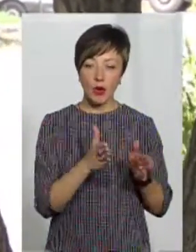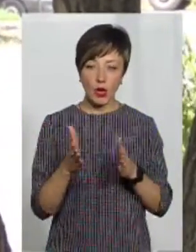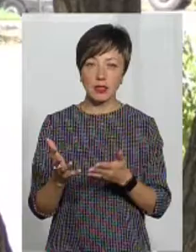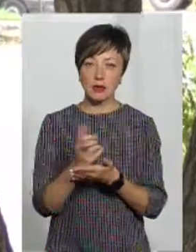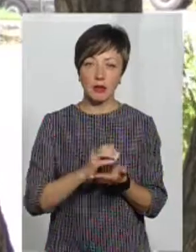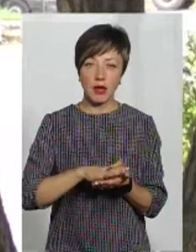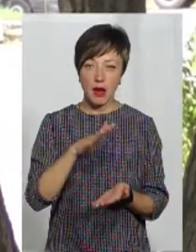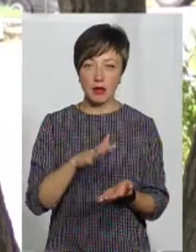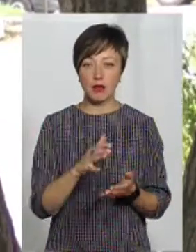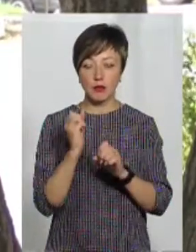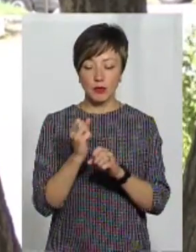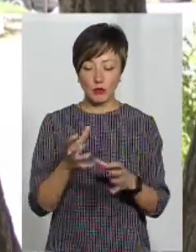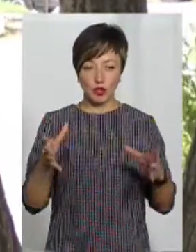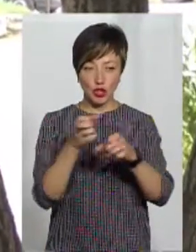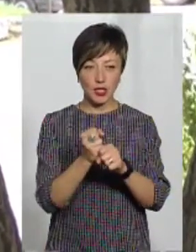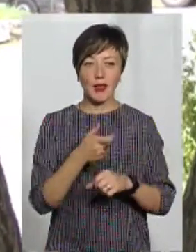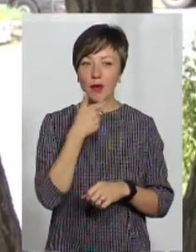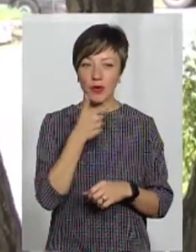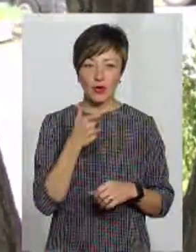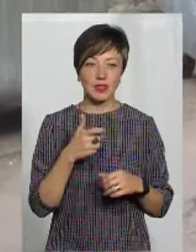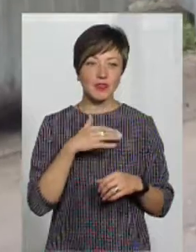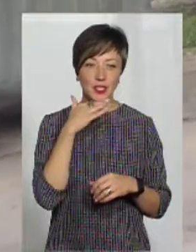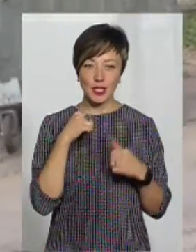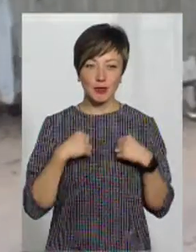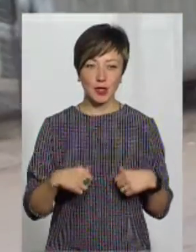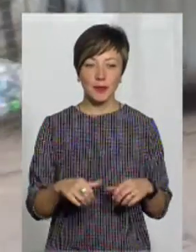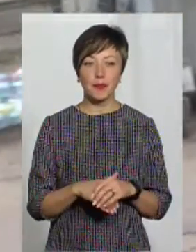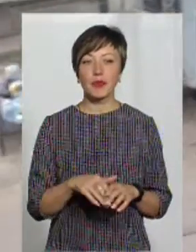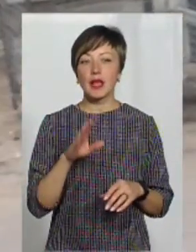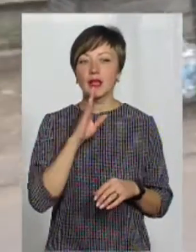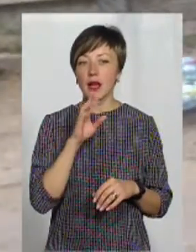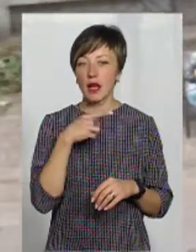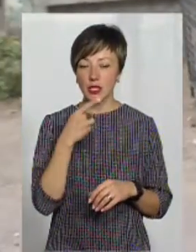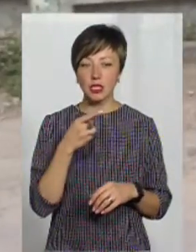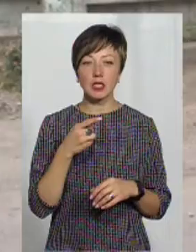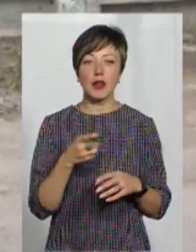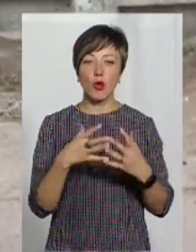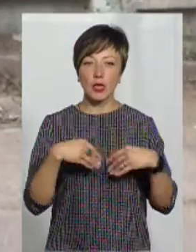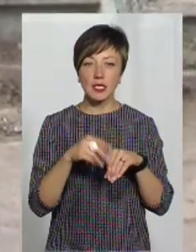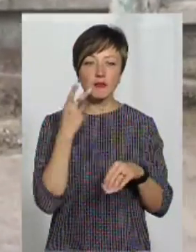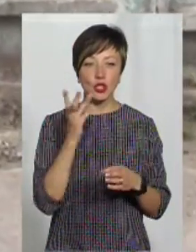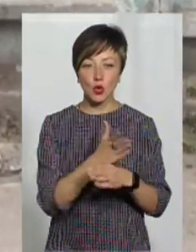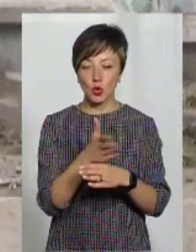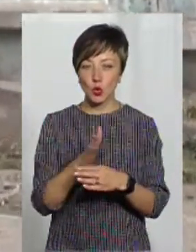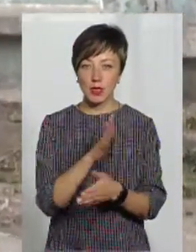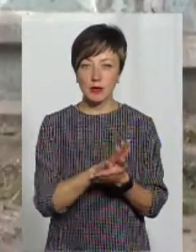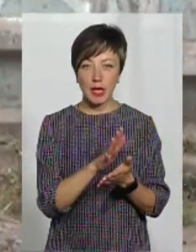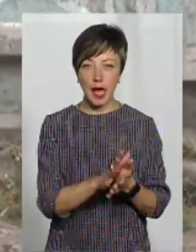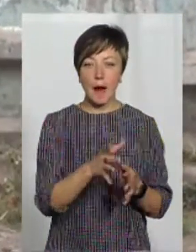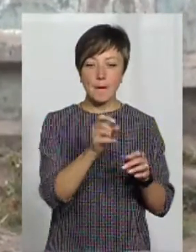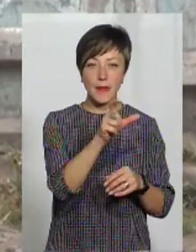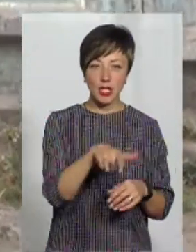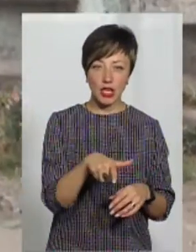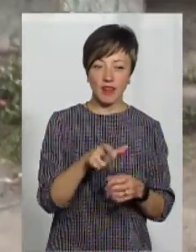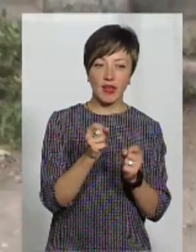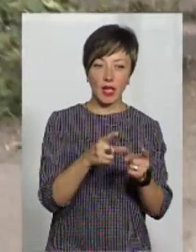збирати там якийсь невеличкий мішечок, то на морозиво вистачає спокійно. Олександр Андрощук каже, в її родині завжди сортують сміття. Поліетиленові пляшки